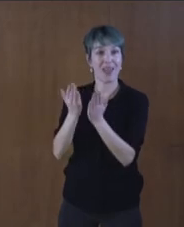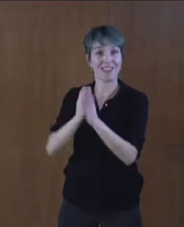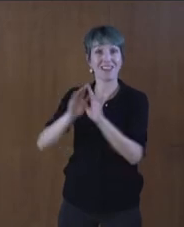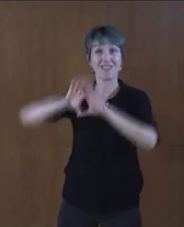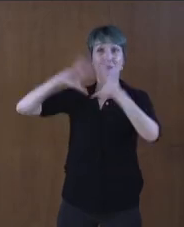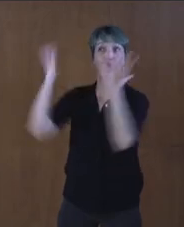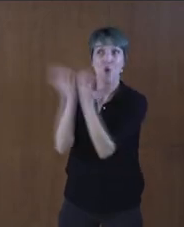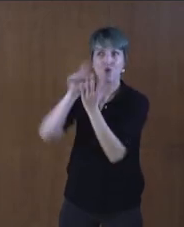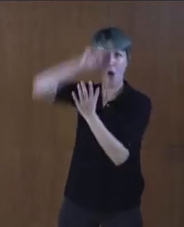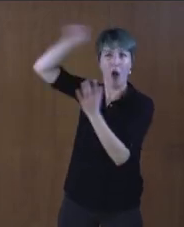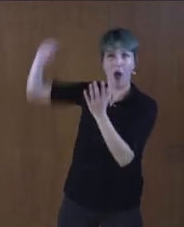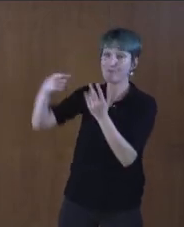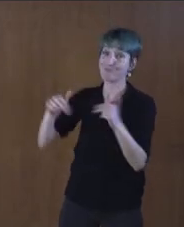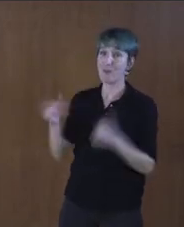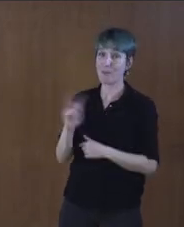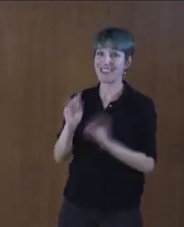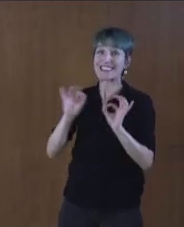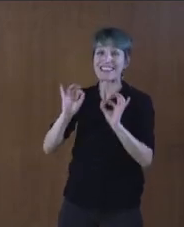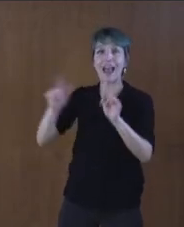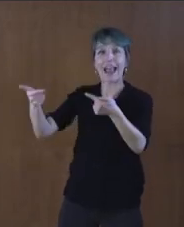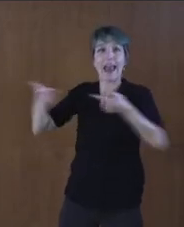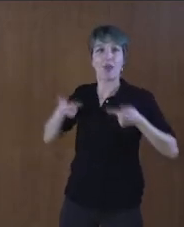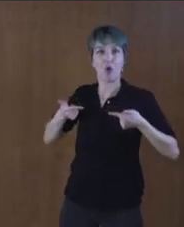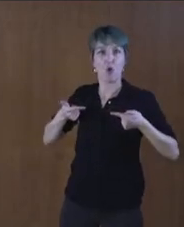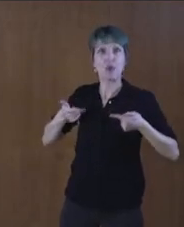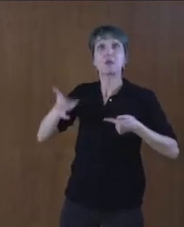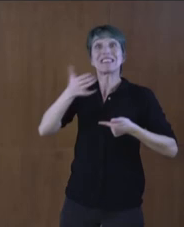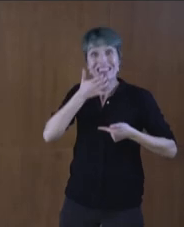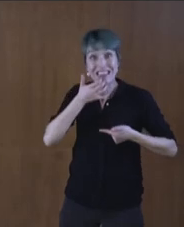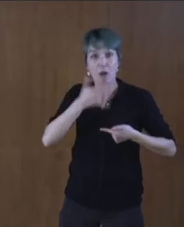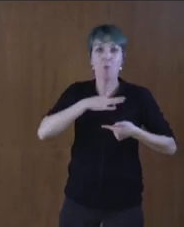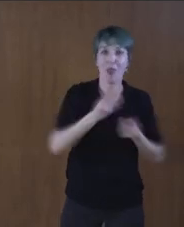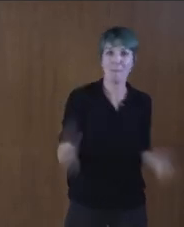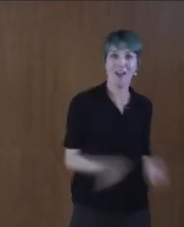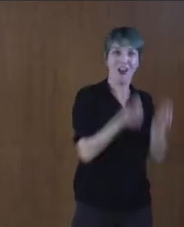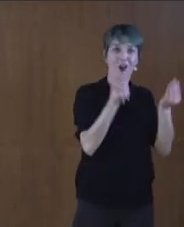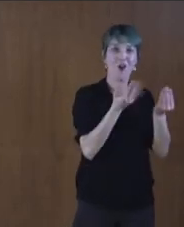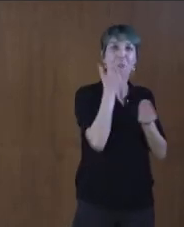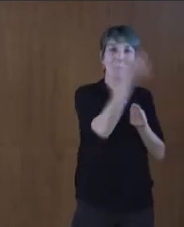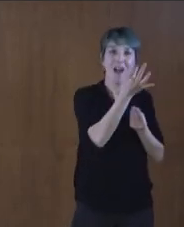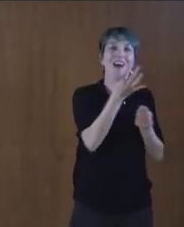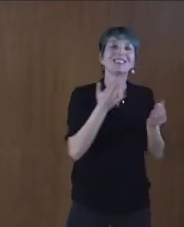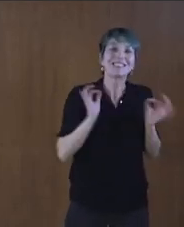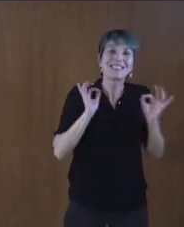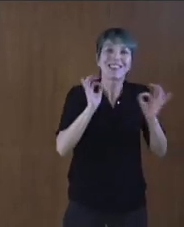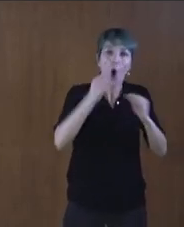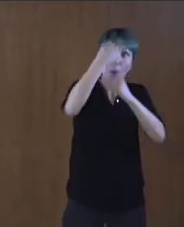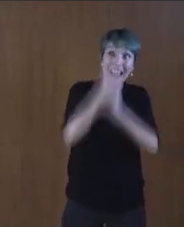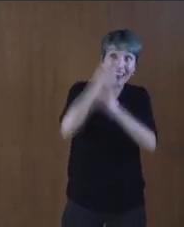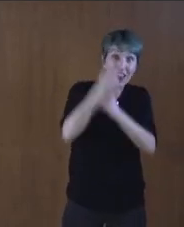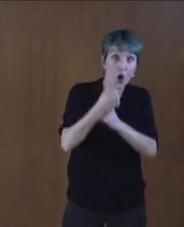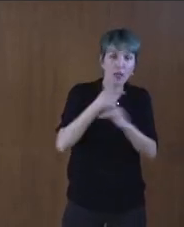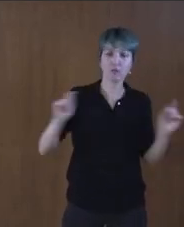grau, que ens ajudarien a millorar les companyies i potser a primar la gamma